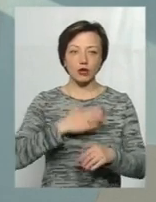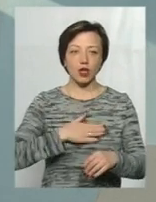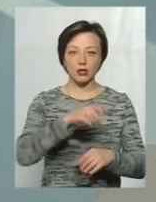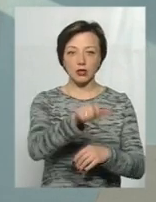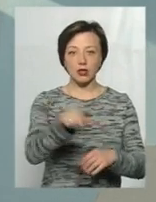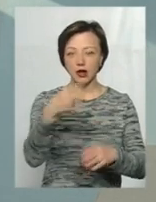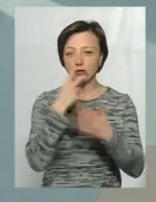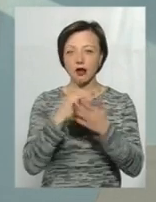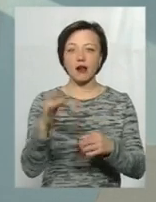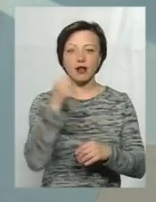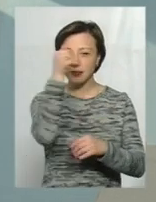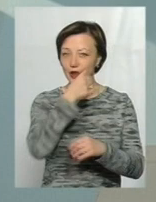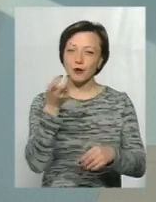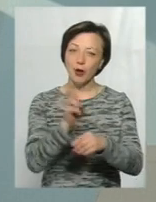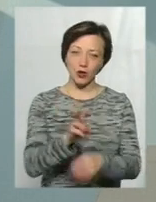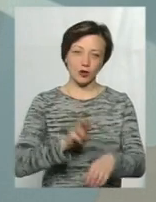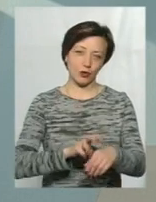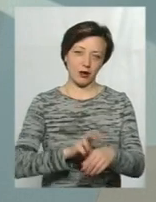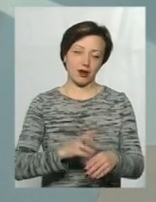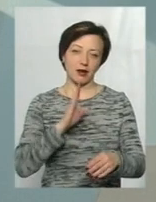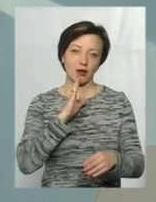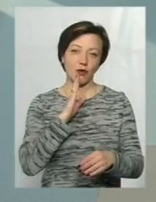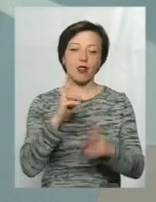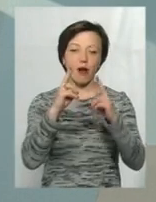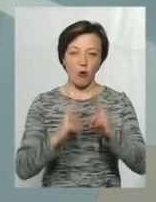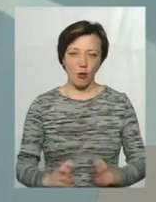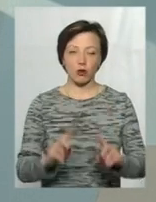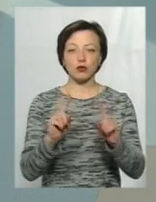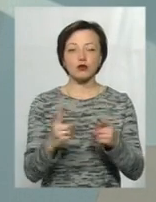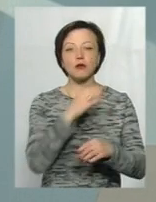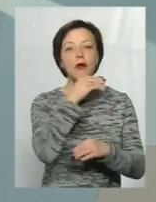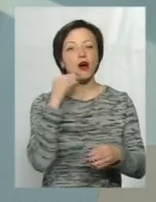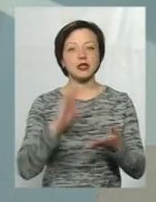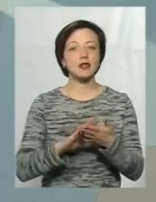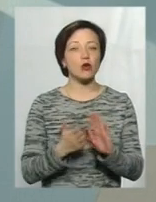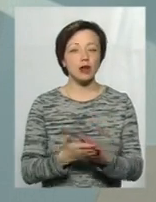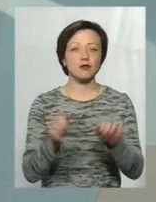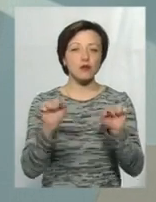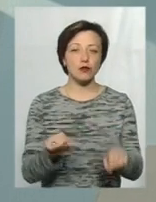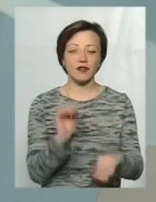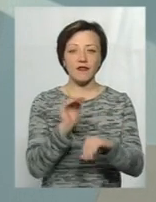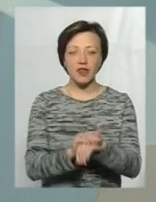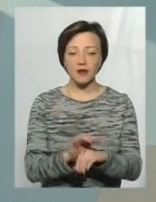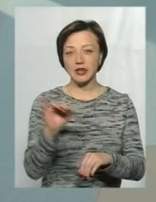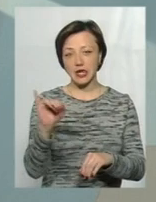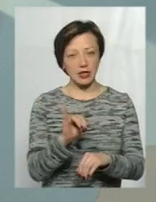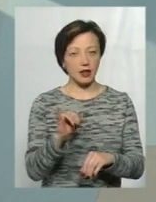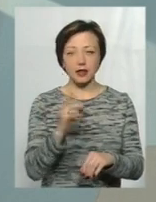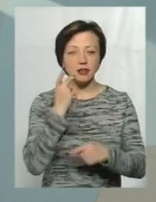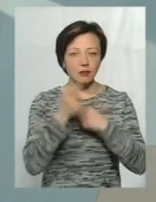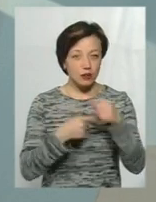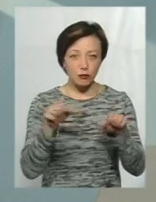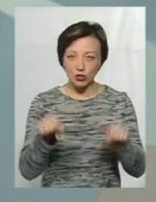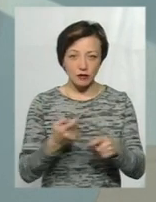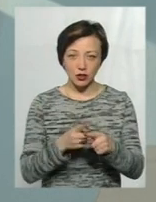глядачів, раз в рік приходити до лікаря-акушер-гінеколога на огляд. Тому що дуже багато ситуацій, які можна виявити, і не завжди, можливо,